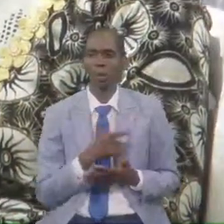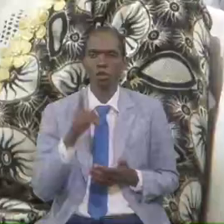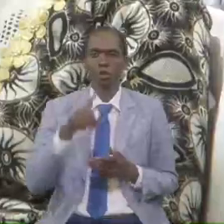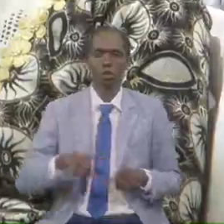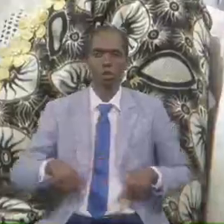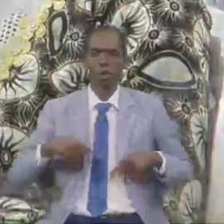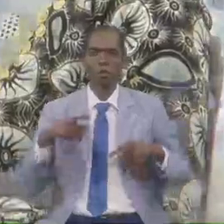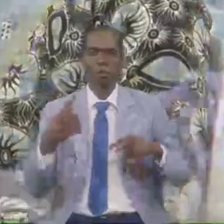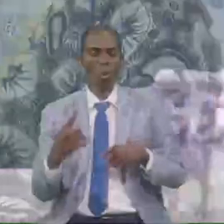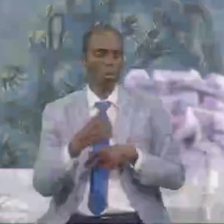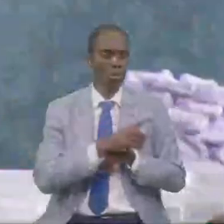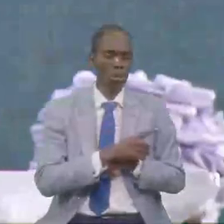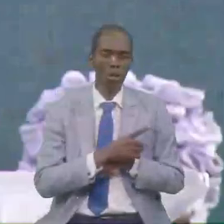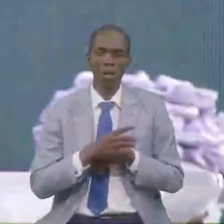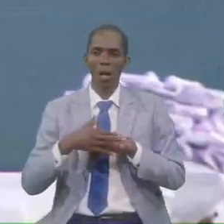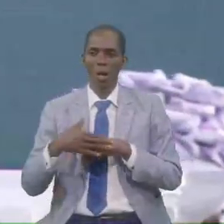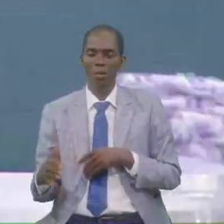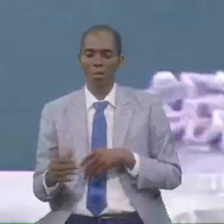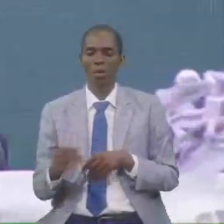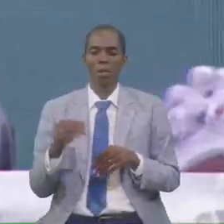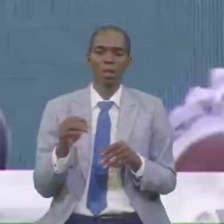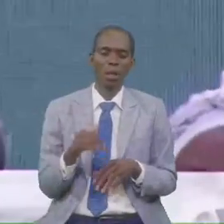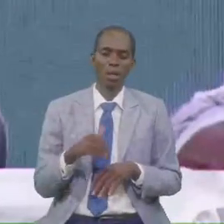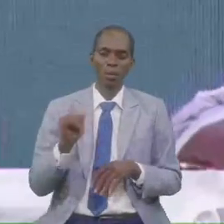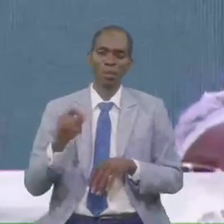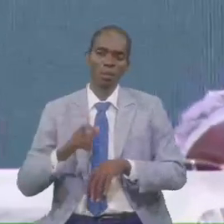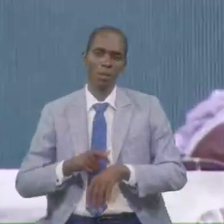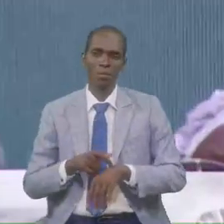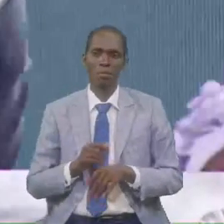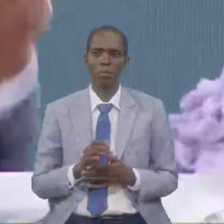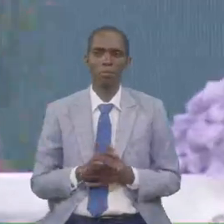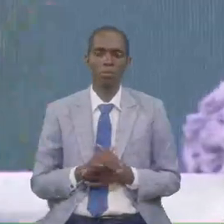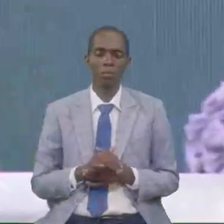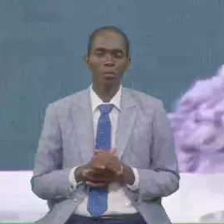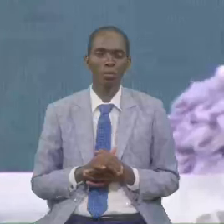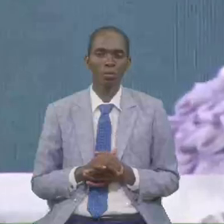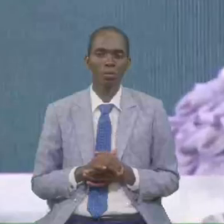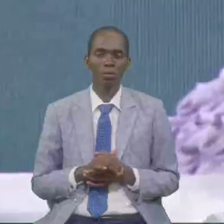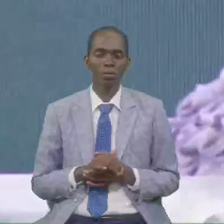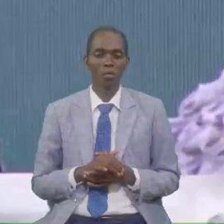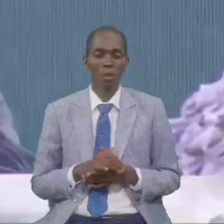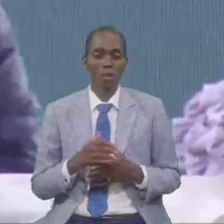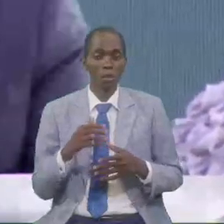Et vous devez vivre un jour par moment avec les épines.